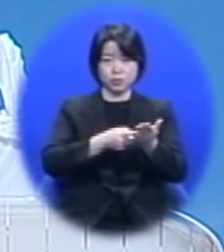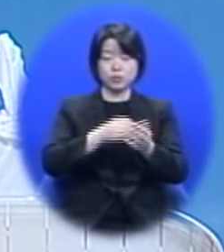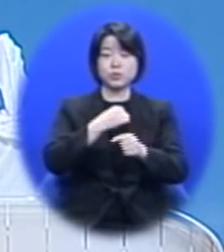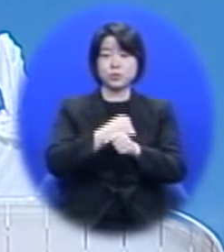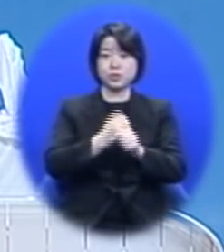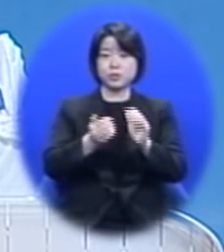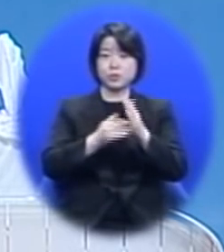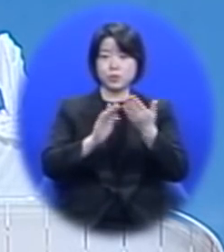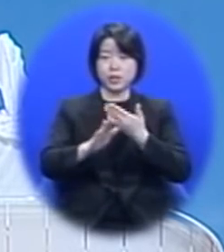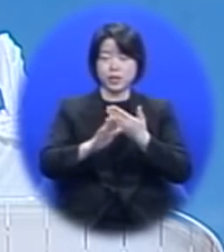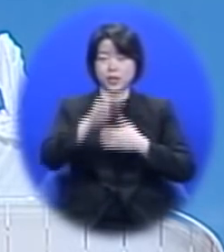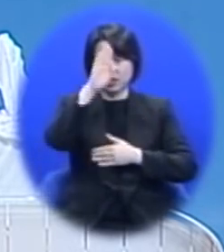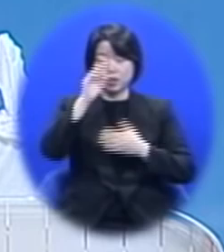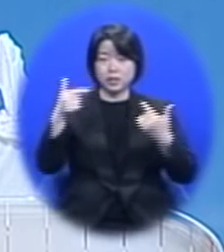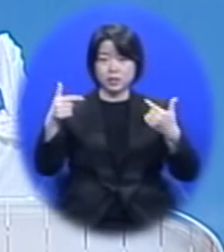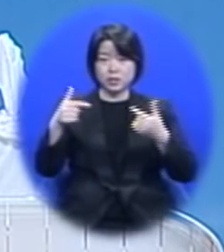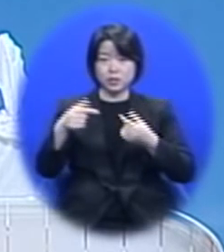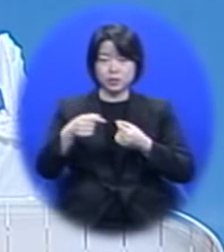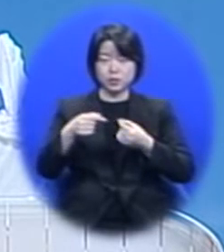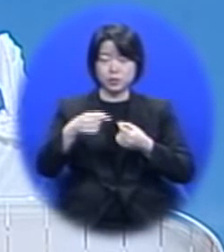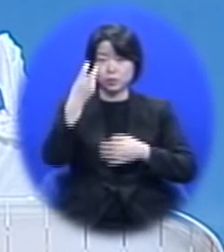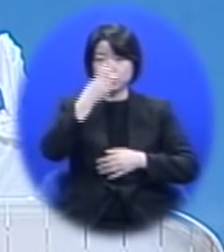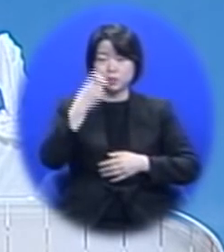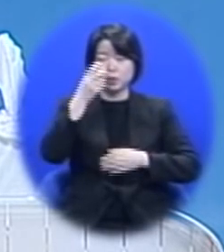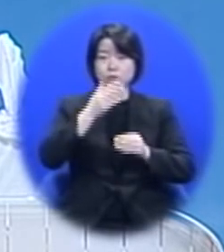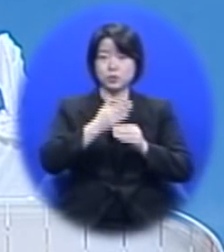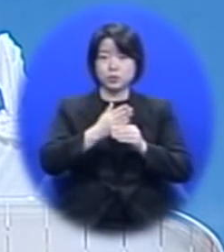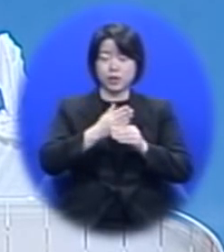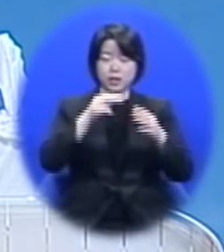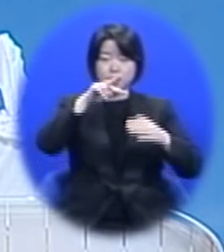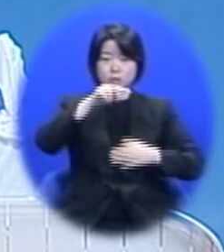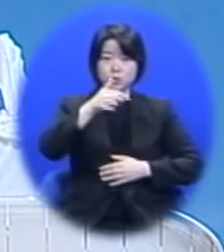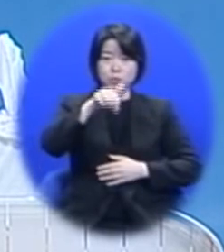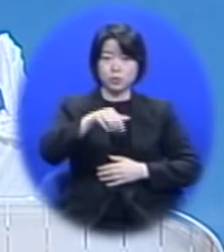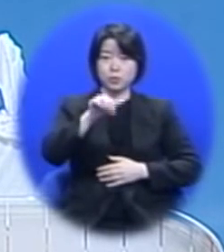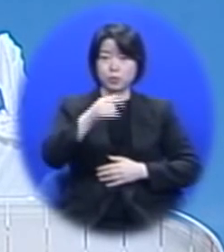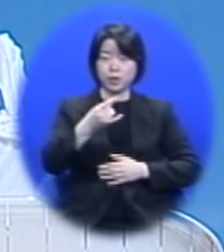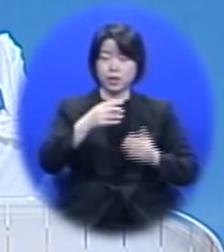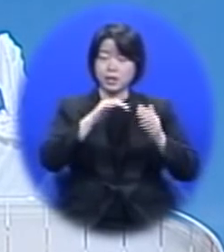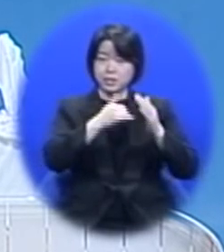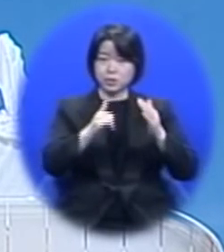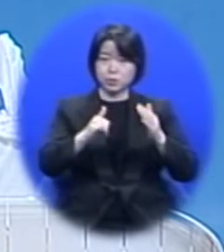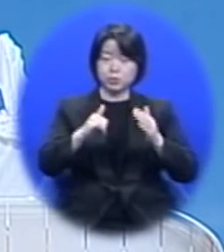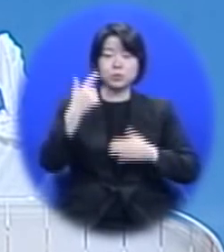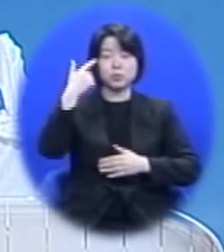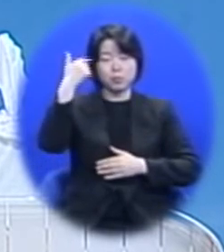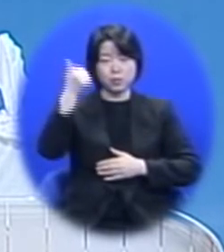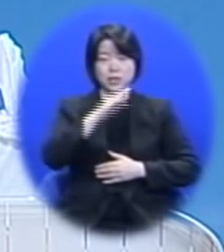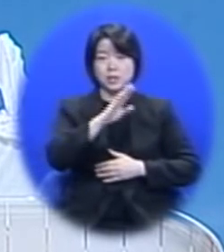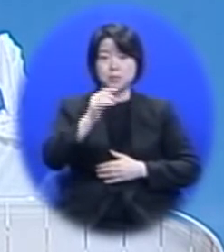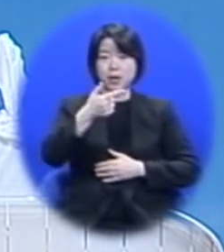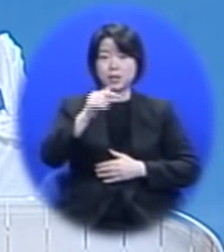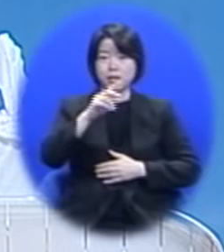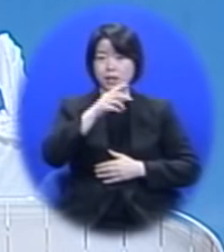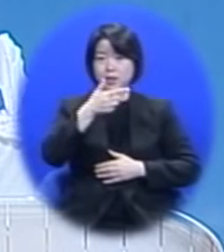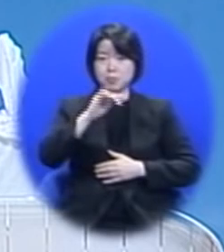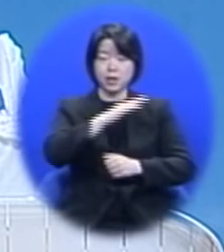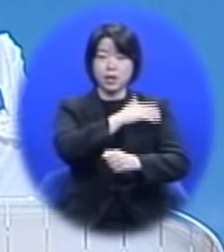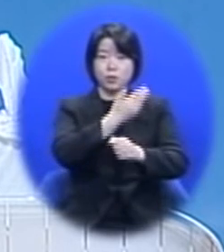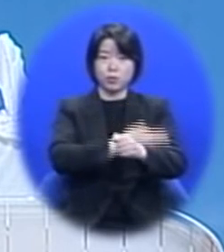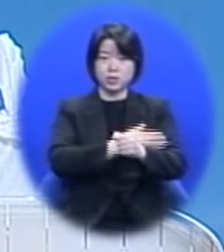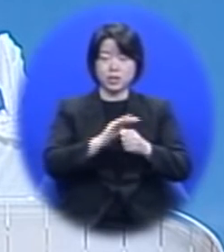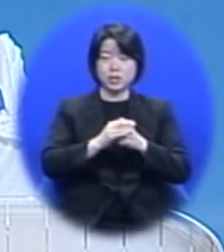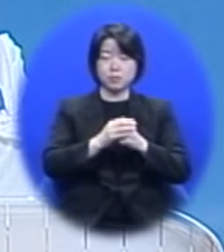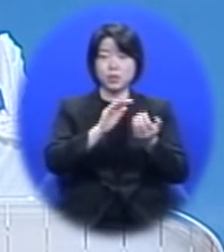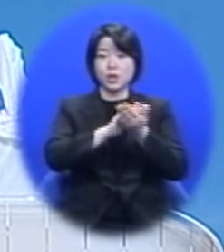수술을 하고 치료하는 동안에 속회 식구들과 목사님, 또 바나바 권사님, 유아부 선생님들과 정말